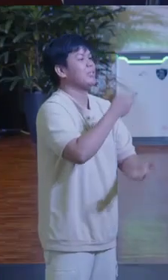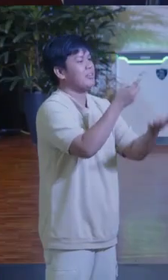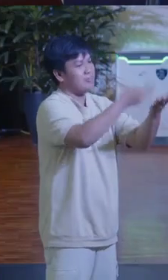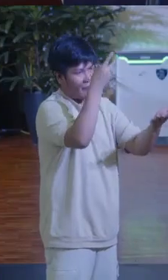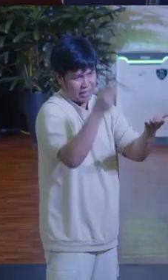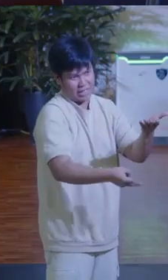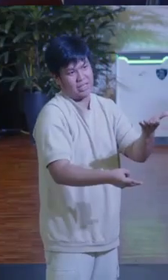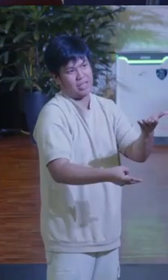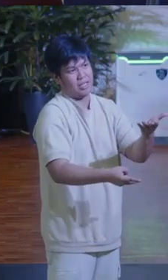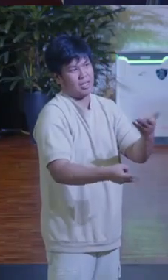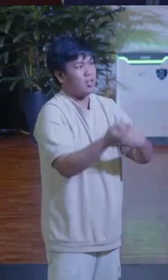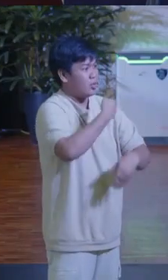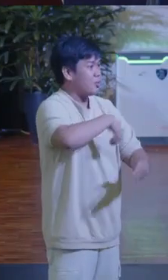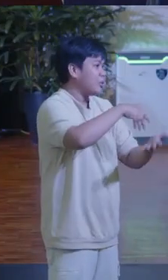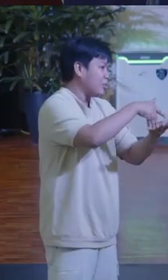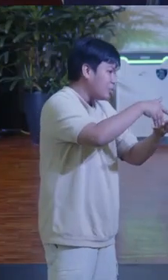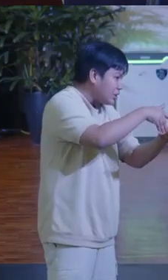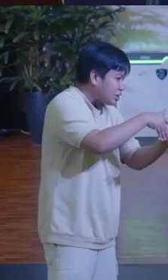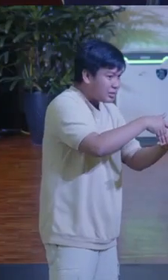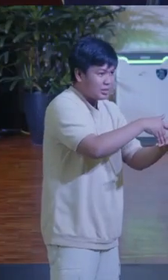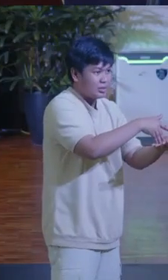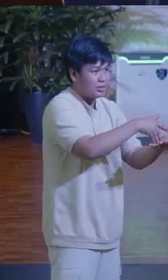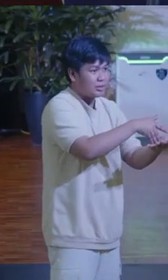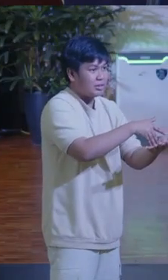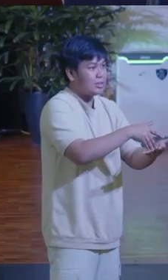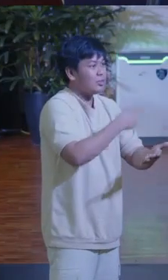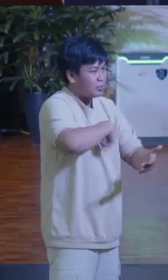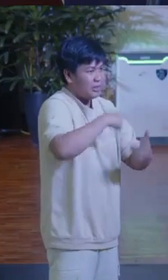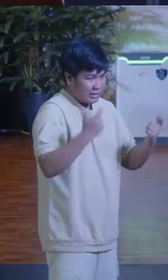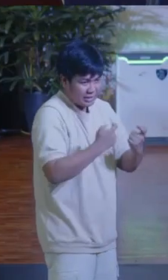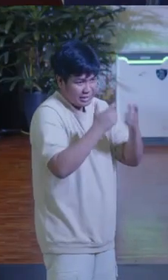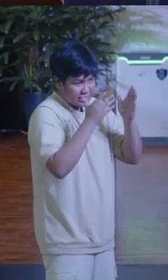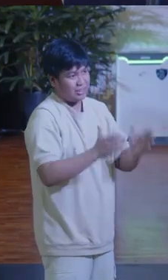sapagkat tayo ay mahina, marupok, at makasalanan.